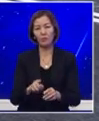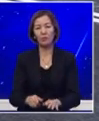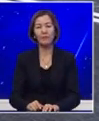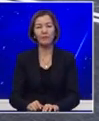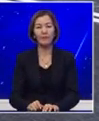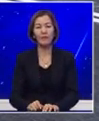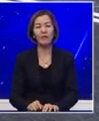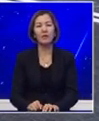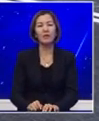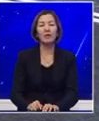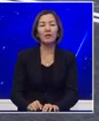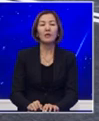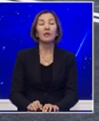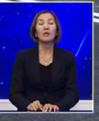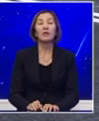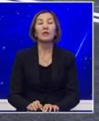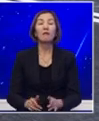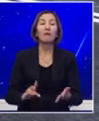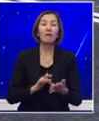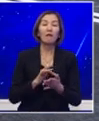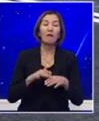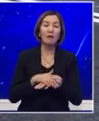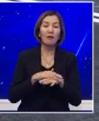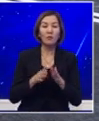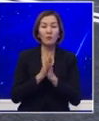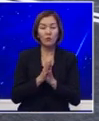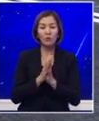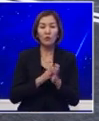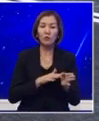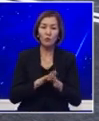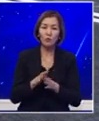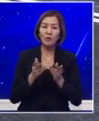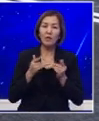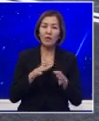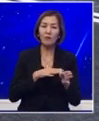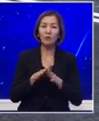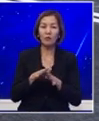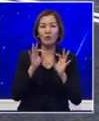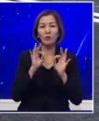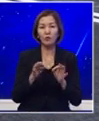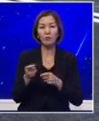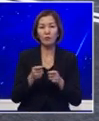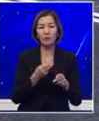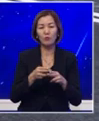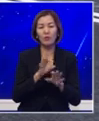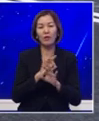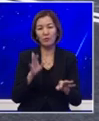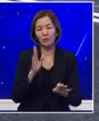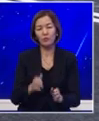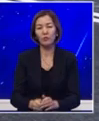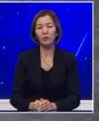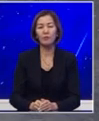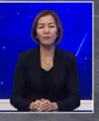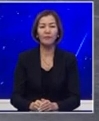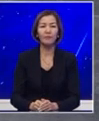бір рахмет. Осындай халықтың өтініштерін, талаптарын орындап тұрса билік өте жақсы болады деп